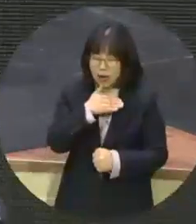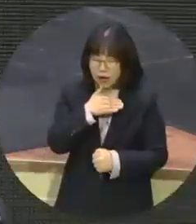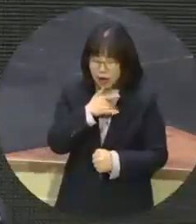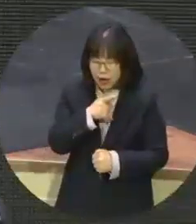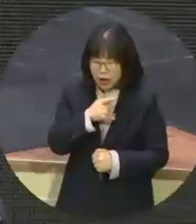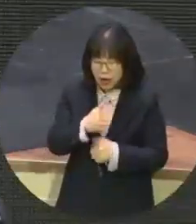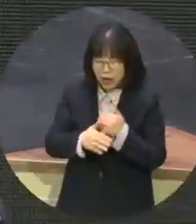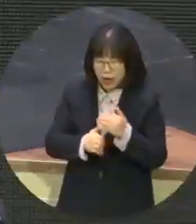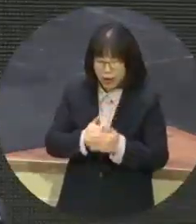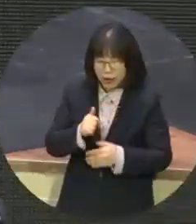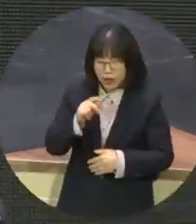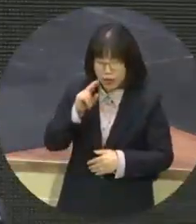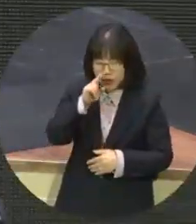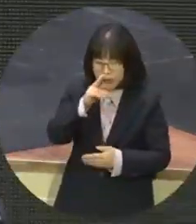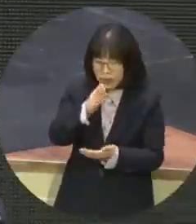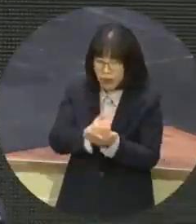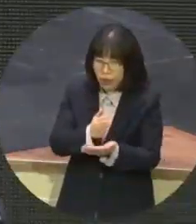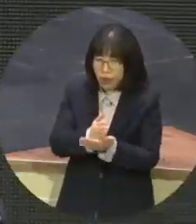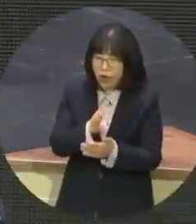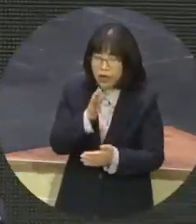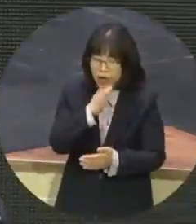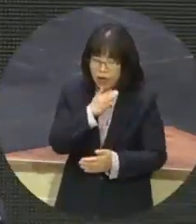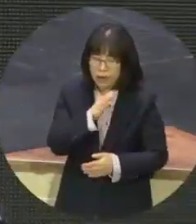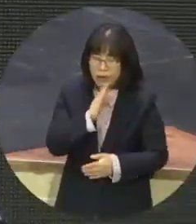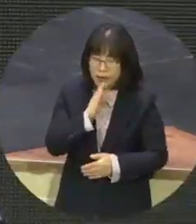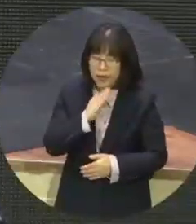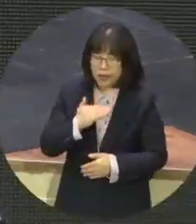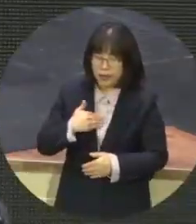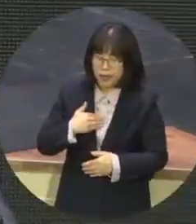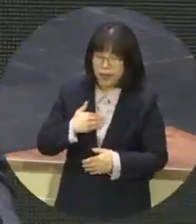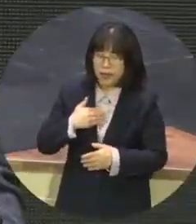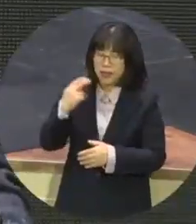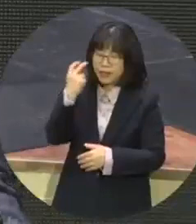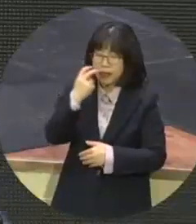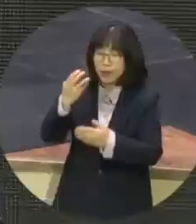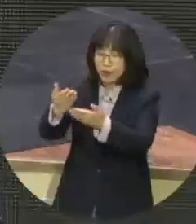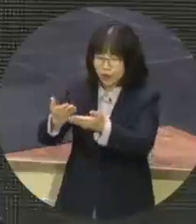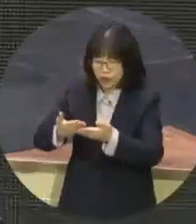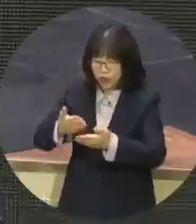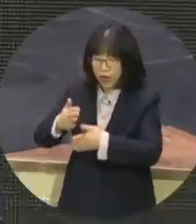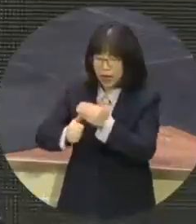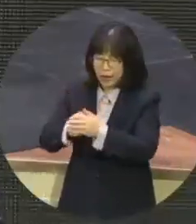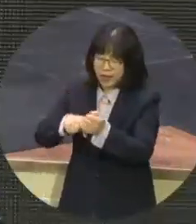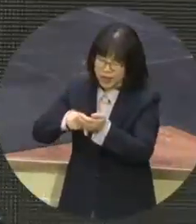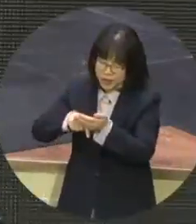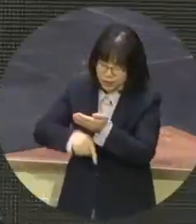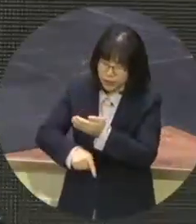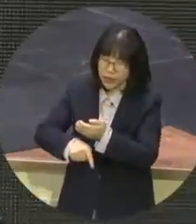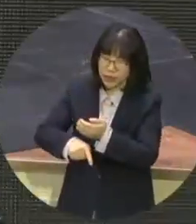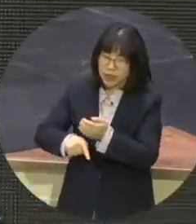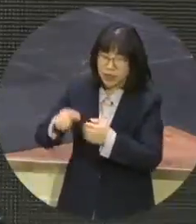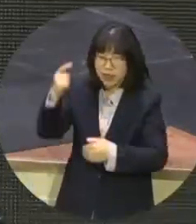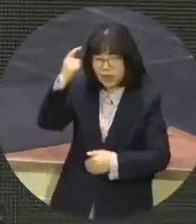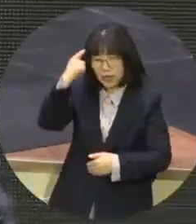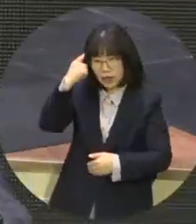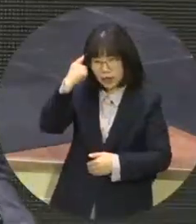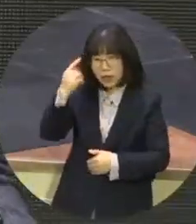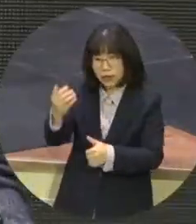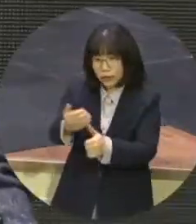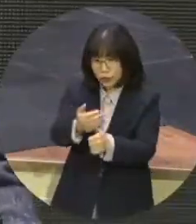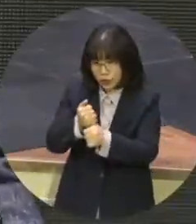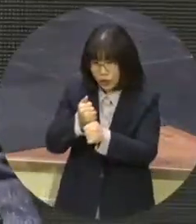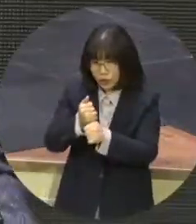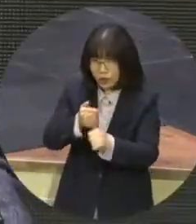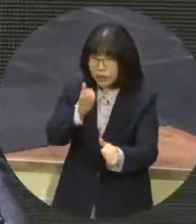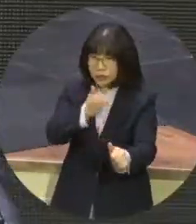것이 아니라 우리를 살피시고 계시는 하나님을 분명히 붙잡으시기 바랍니다. 이것이